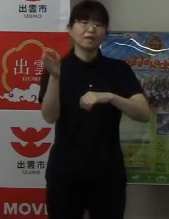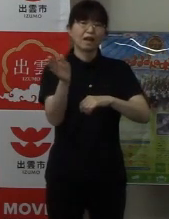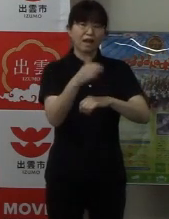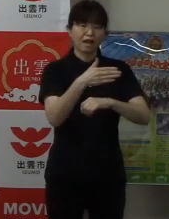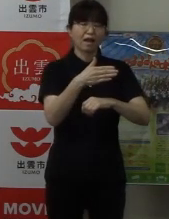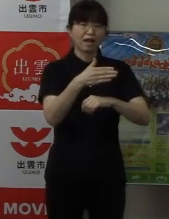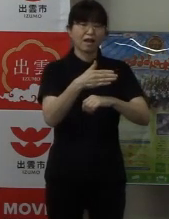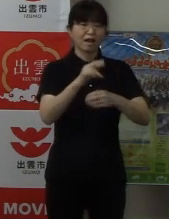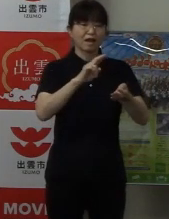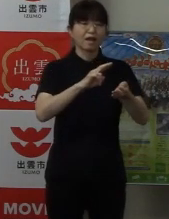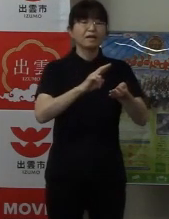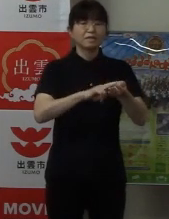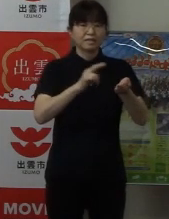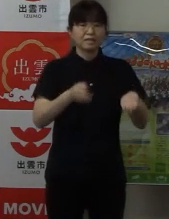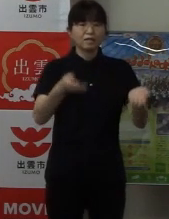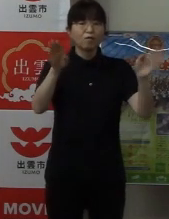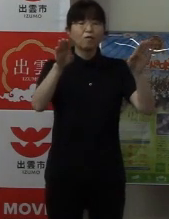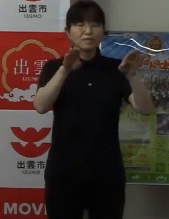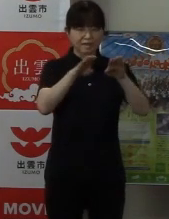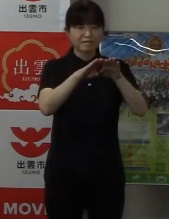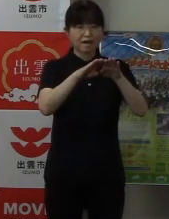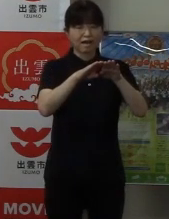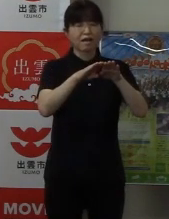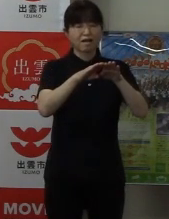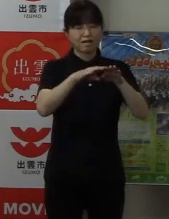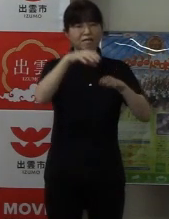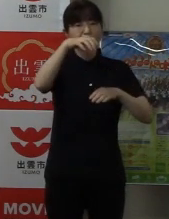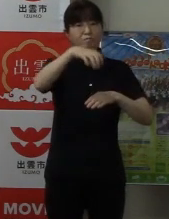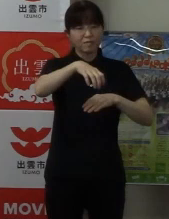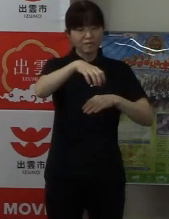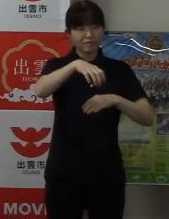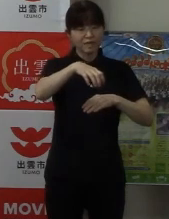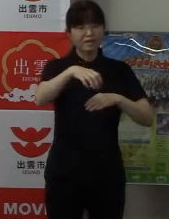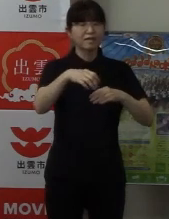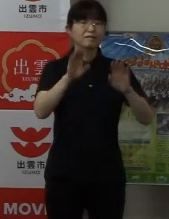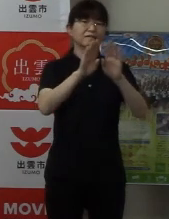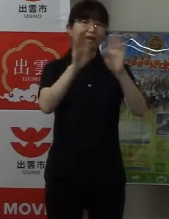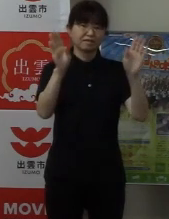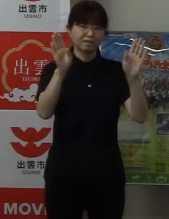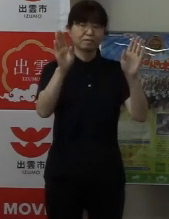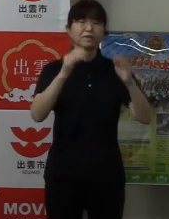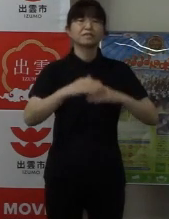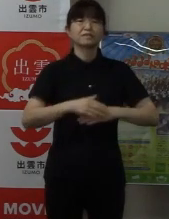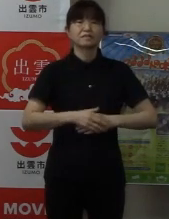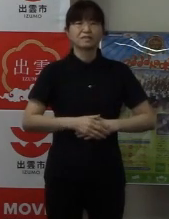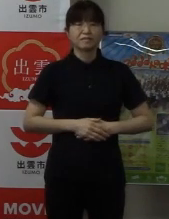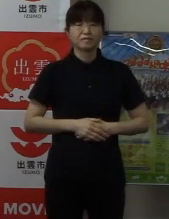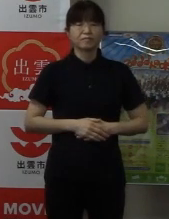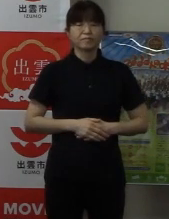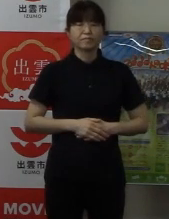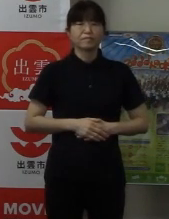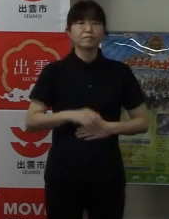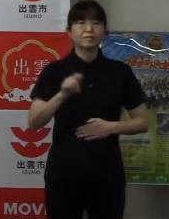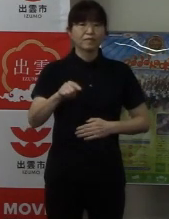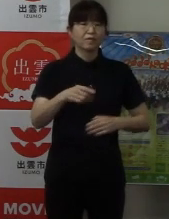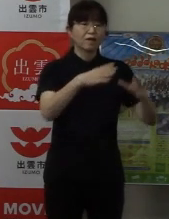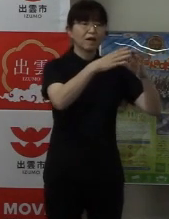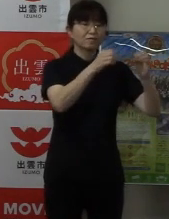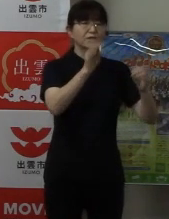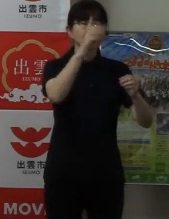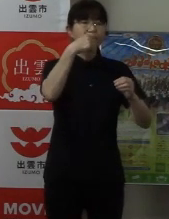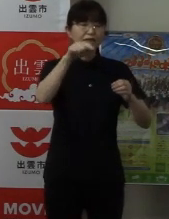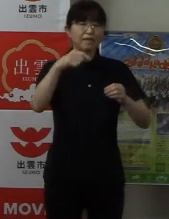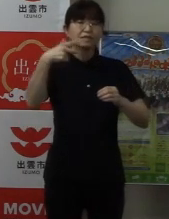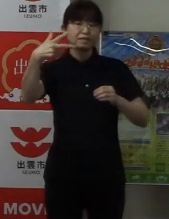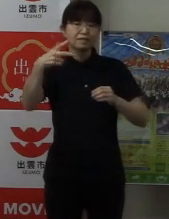医療センターの本館で行います。またこれには国県市の議員の方